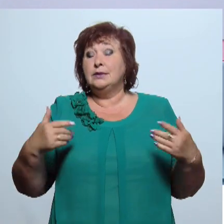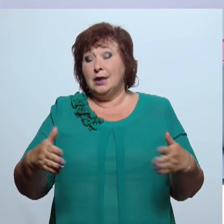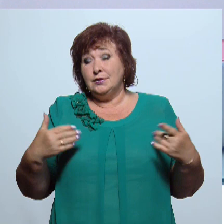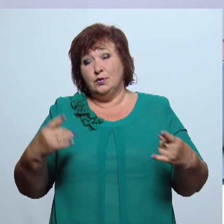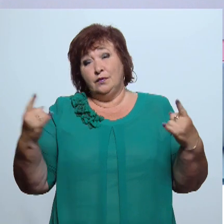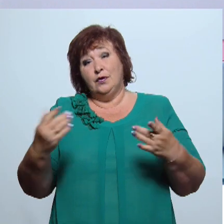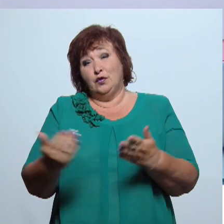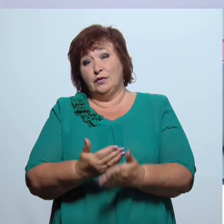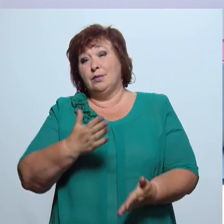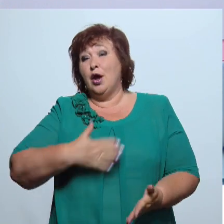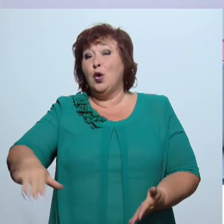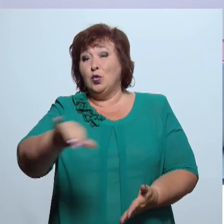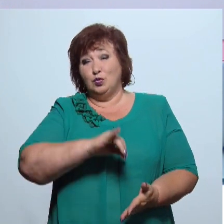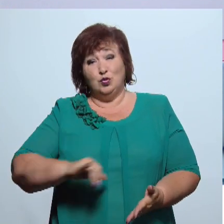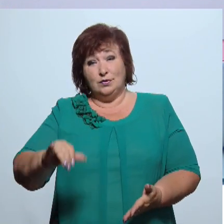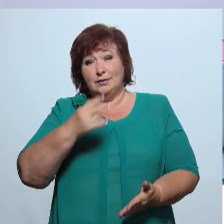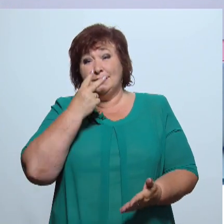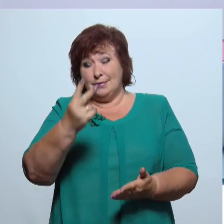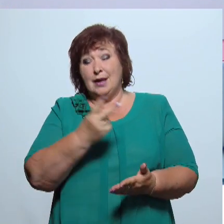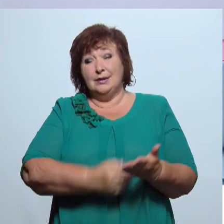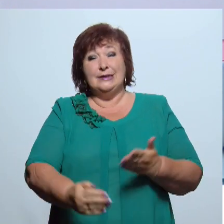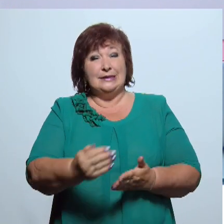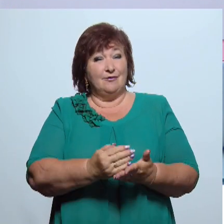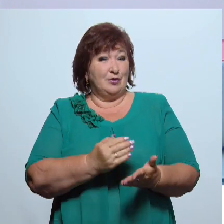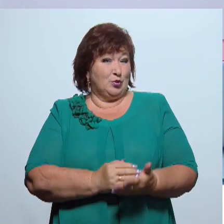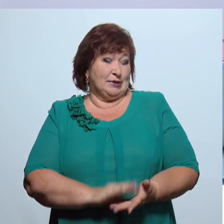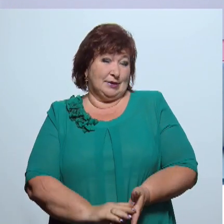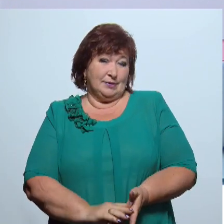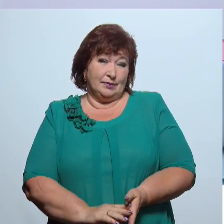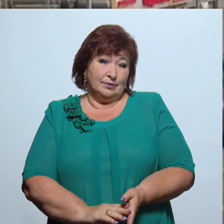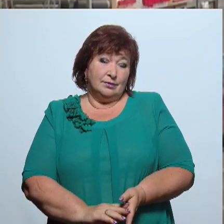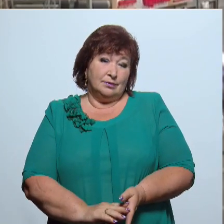Здравствуйте! В эфире новости Удмуртии, в студии Марины Симонова. И смотрите в этом выпуске.